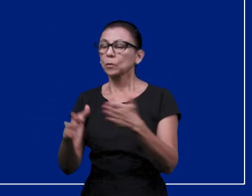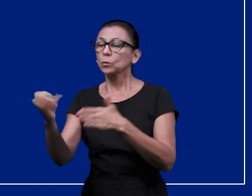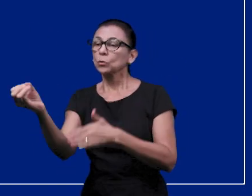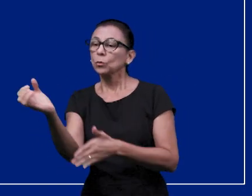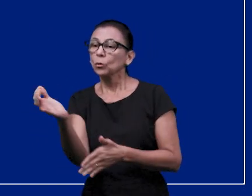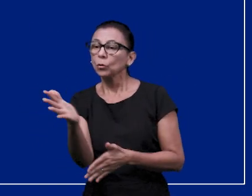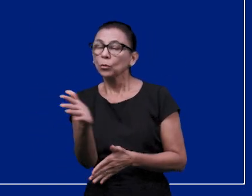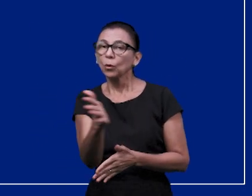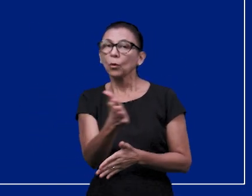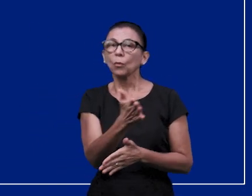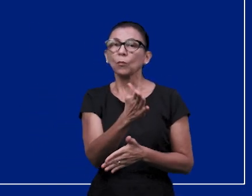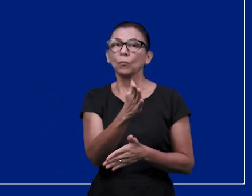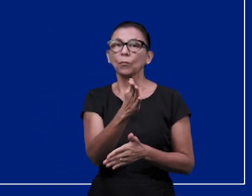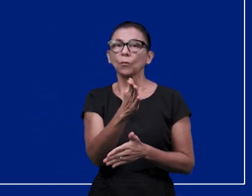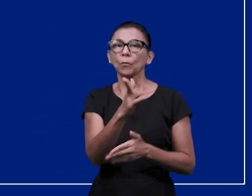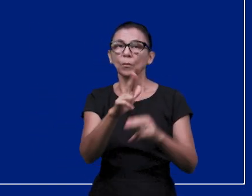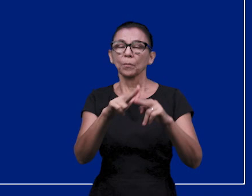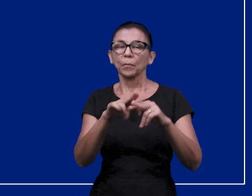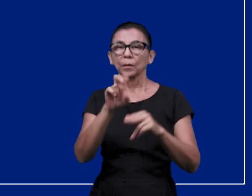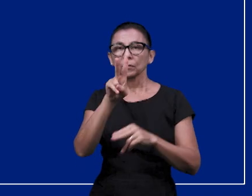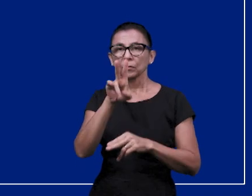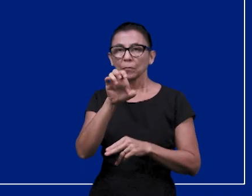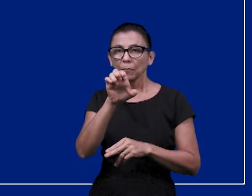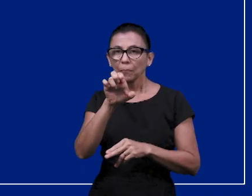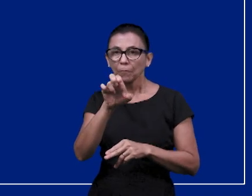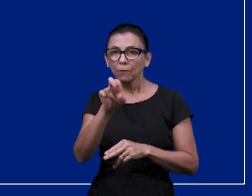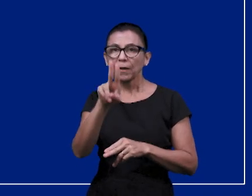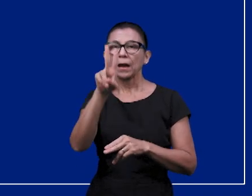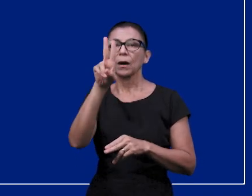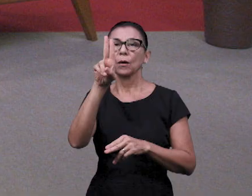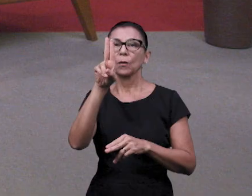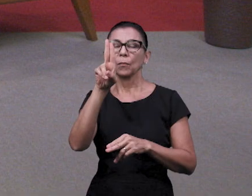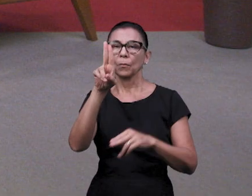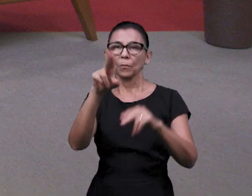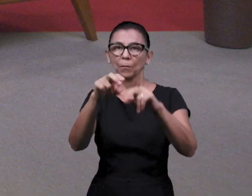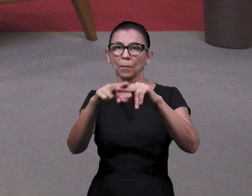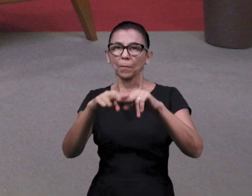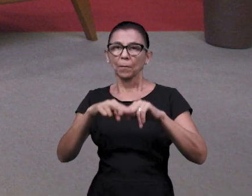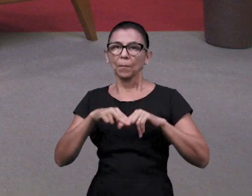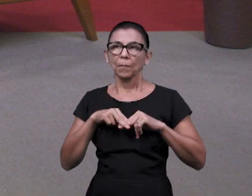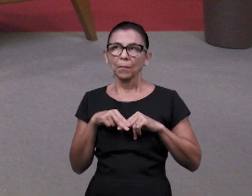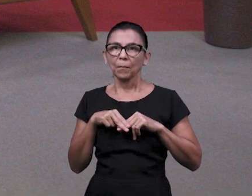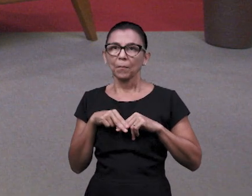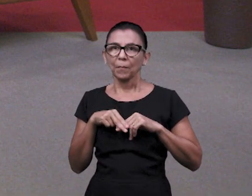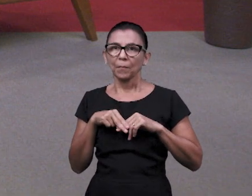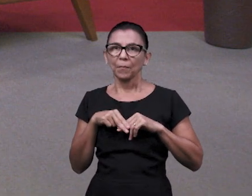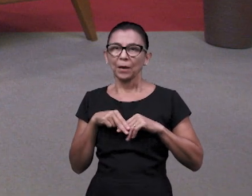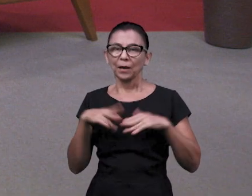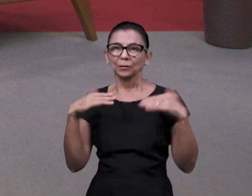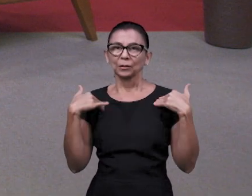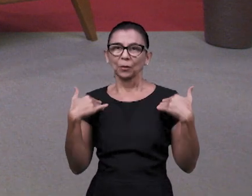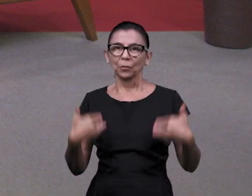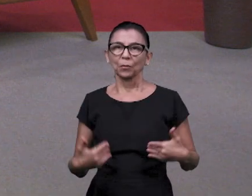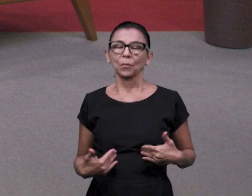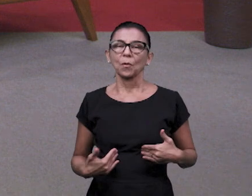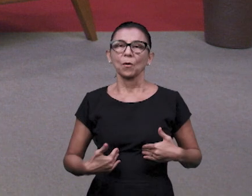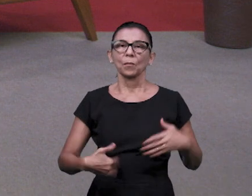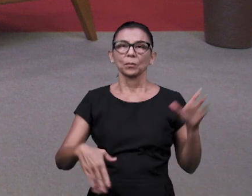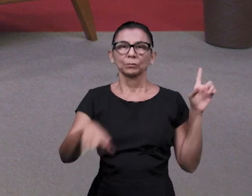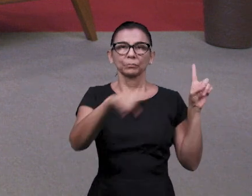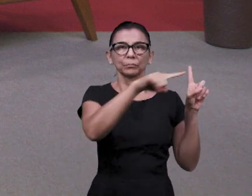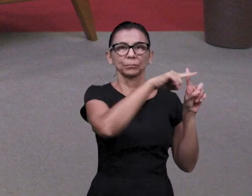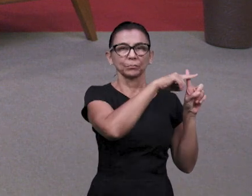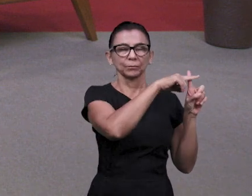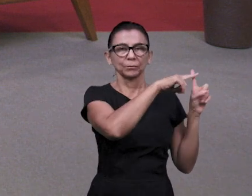le voile, c'est-à-dire par sa chair. Je vais lire le texte suivant afin que vous puissiez faire un